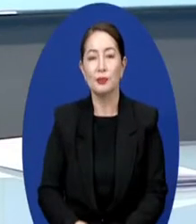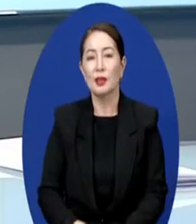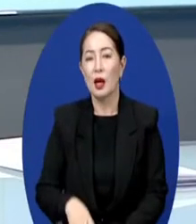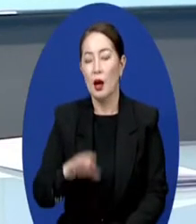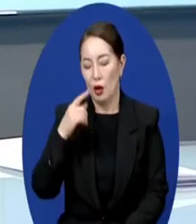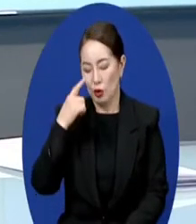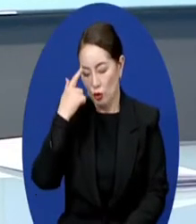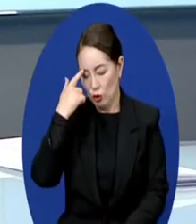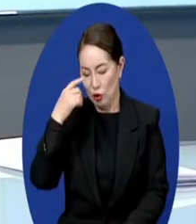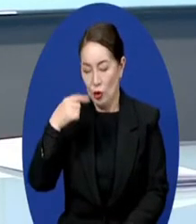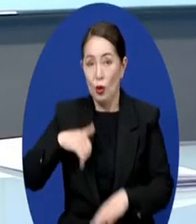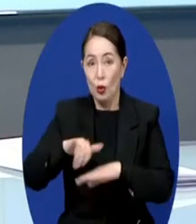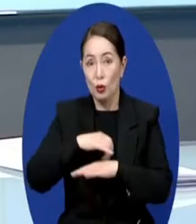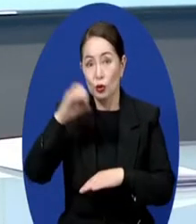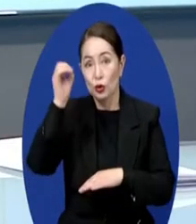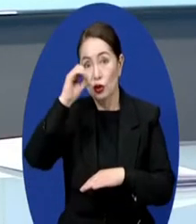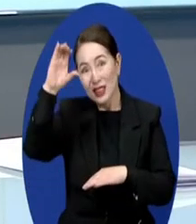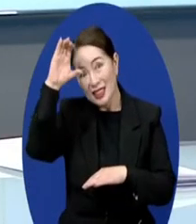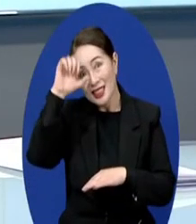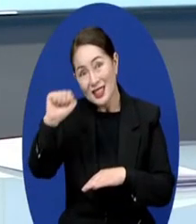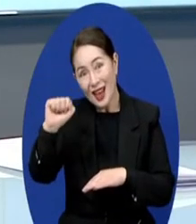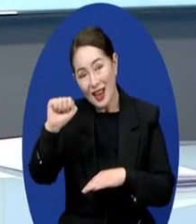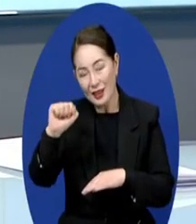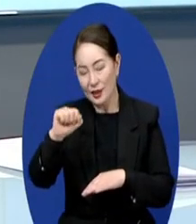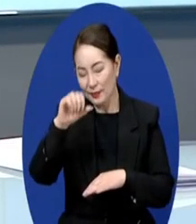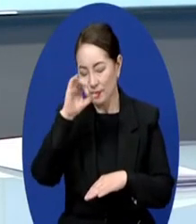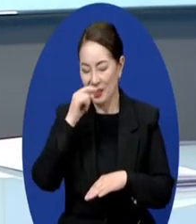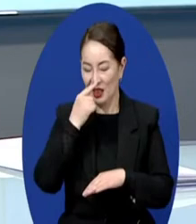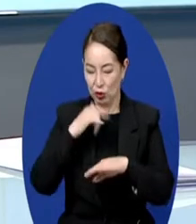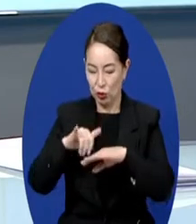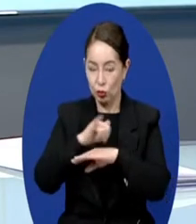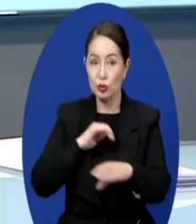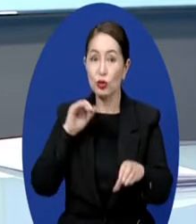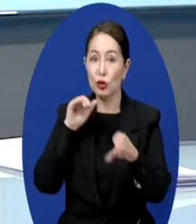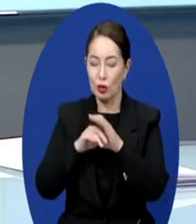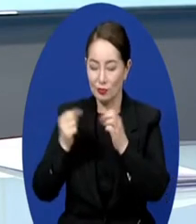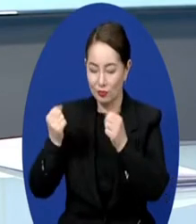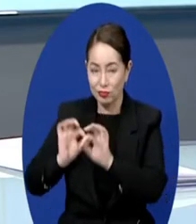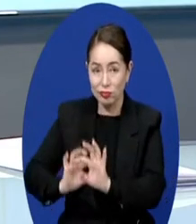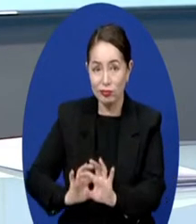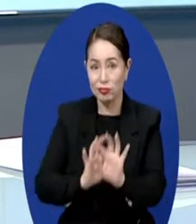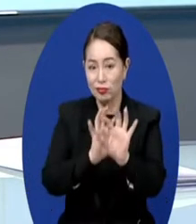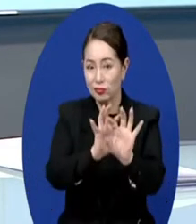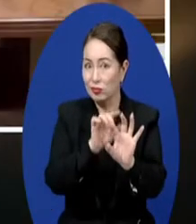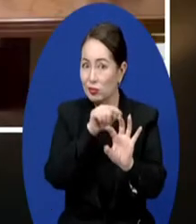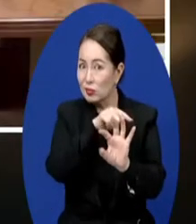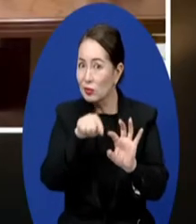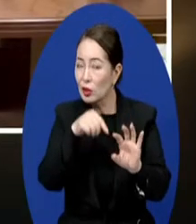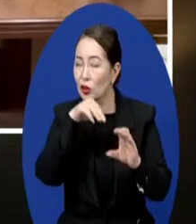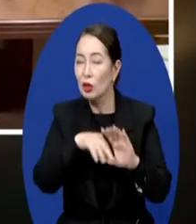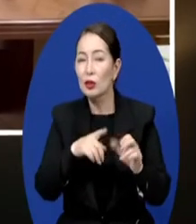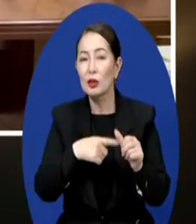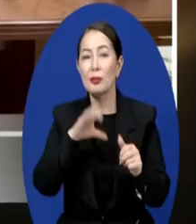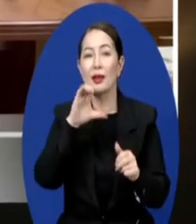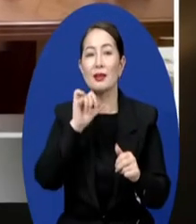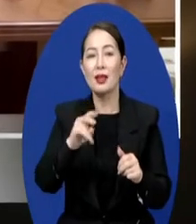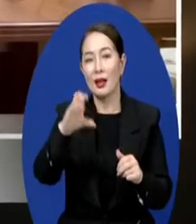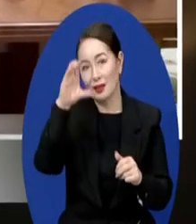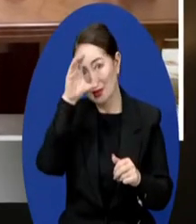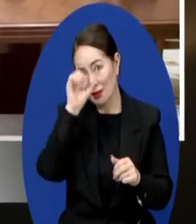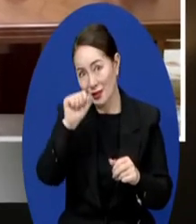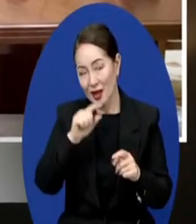Монгол улсын ерөнхийлөгчид оюун эрдний бүгд найрамдах хятадар тусалдаг хийж байгаа айлын бүрэлдэхүүнд дагалдан яваа сангийн сайд өгөөд эдийн засгийн хөгжлийн сайдын